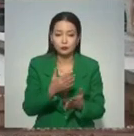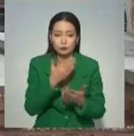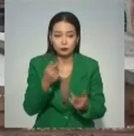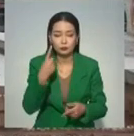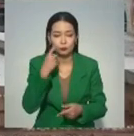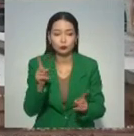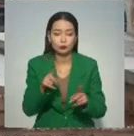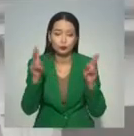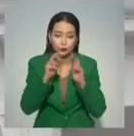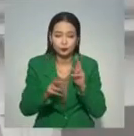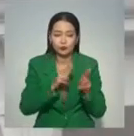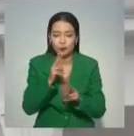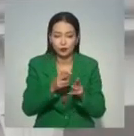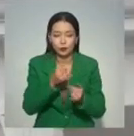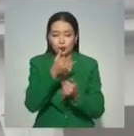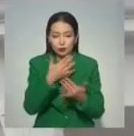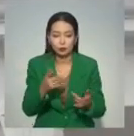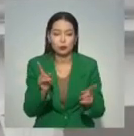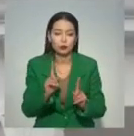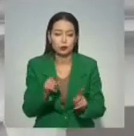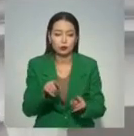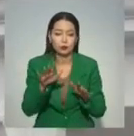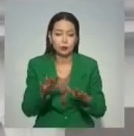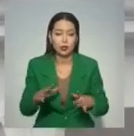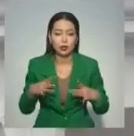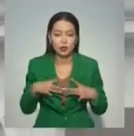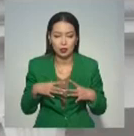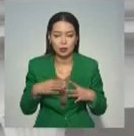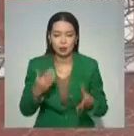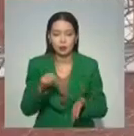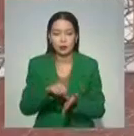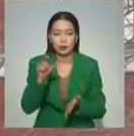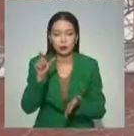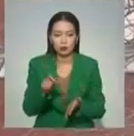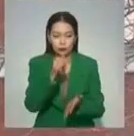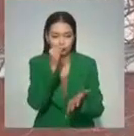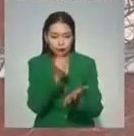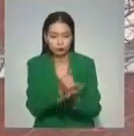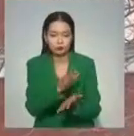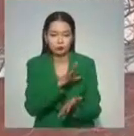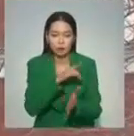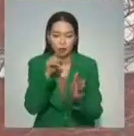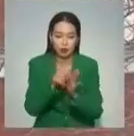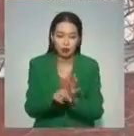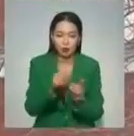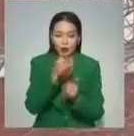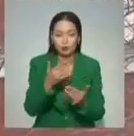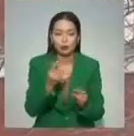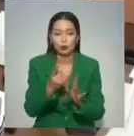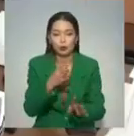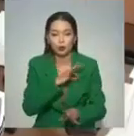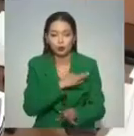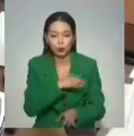что проверить жалобы не смогли, так как на территорию санаториев их представители просто не пустили. В свою очередь юристы